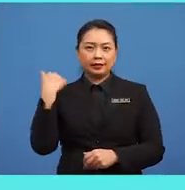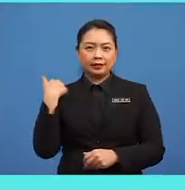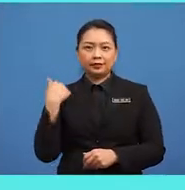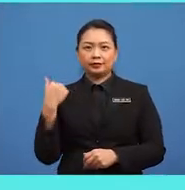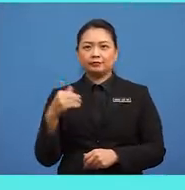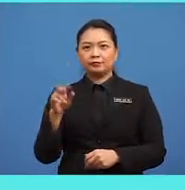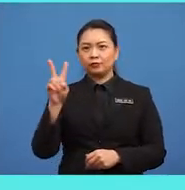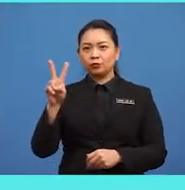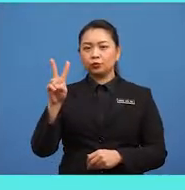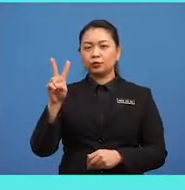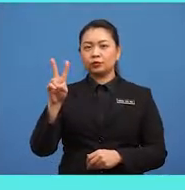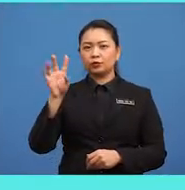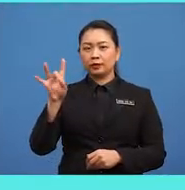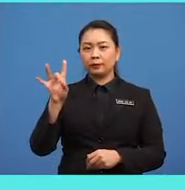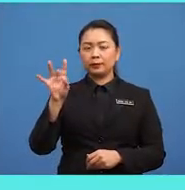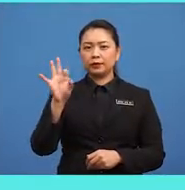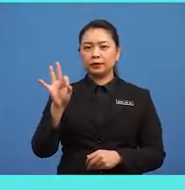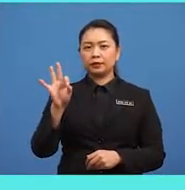adalah